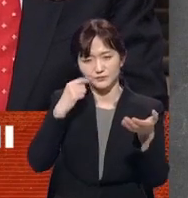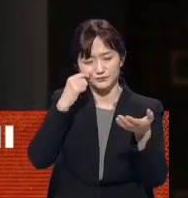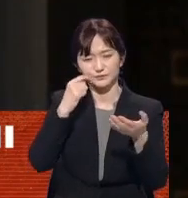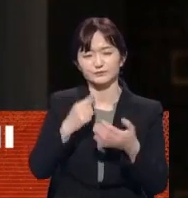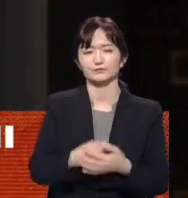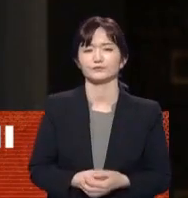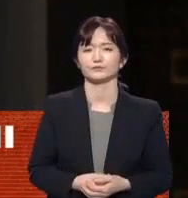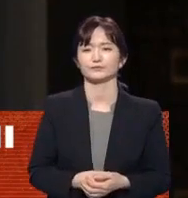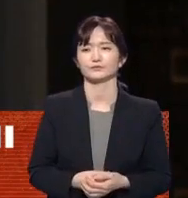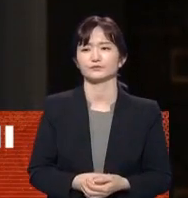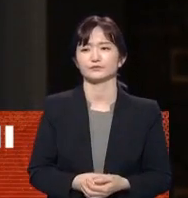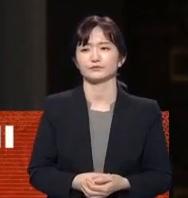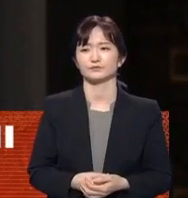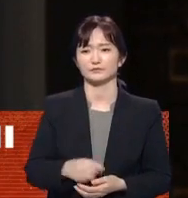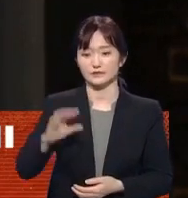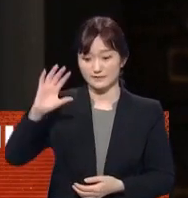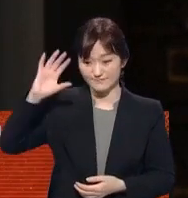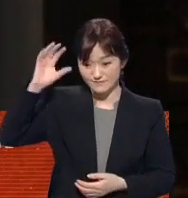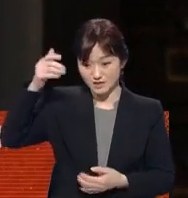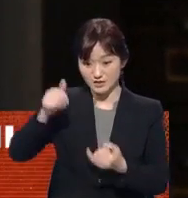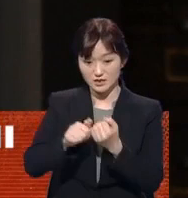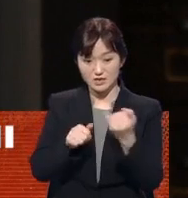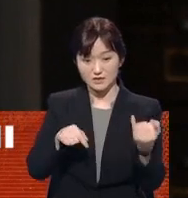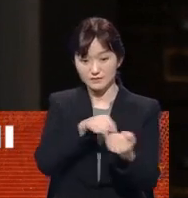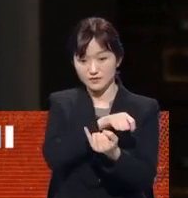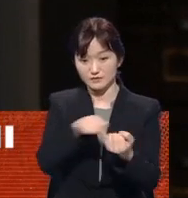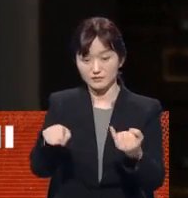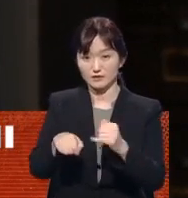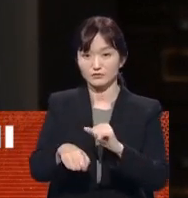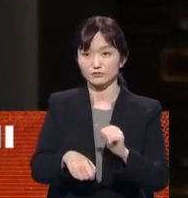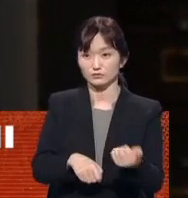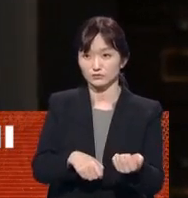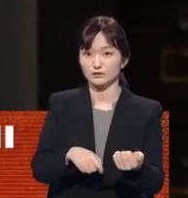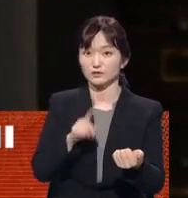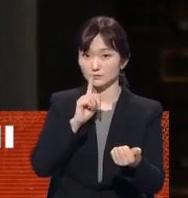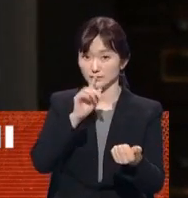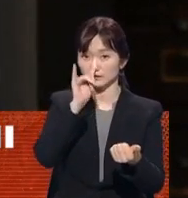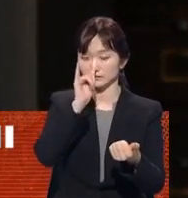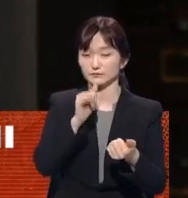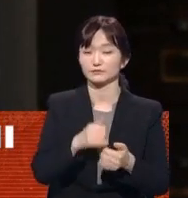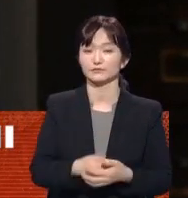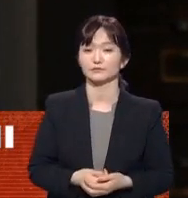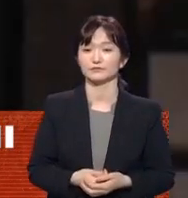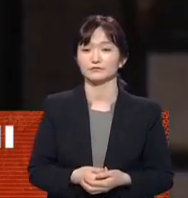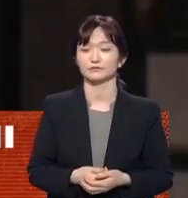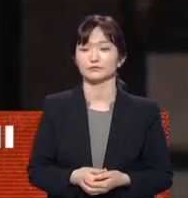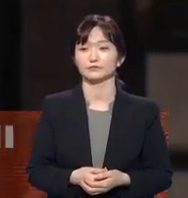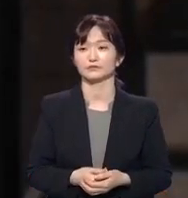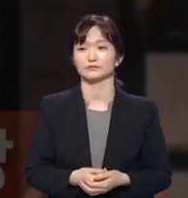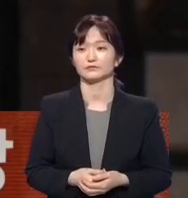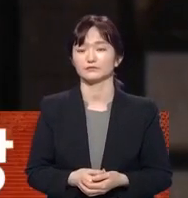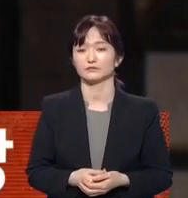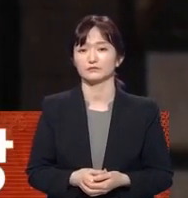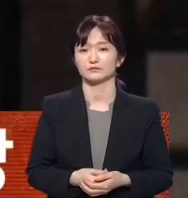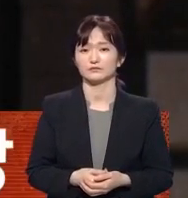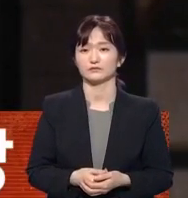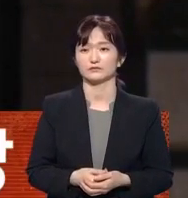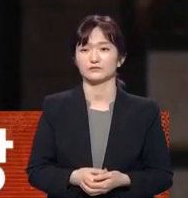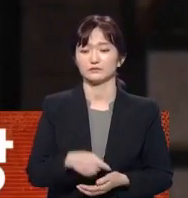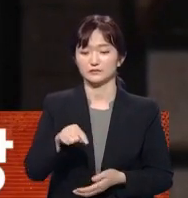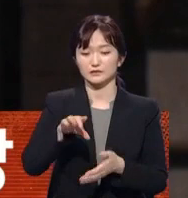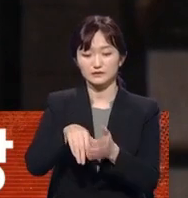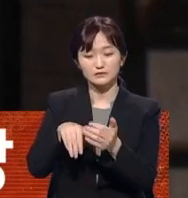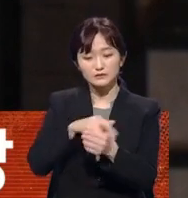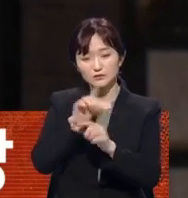근데 뭐 항상 하는 얘기지만 우발적으로 살인을 했다 이렇게 주장을 하고 있다네요네 우발적인지는 모르겠습니다 그때 당시에